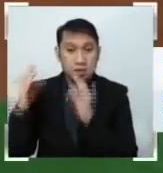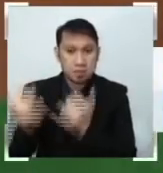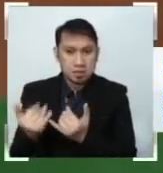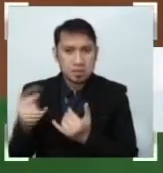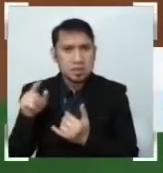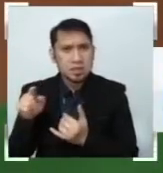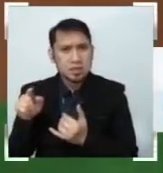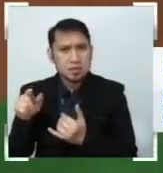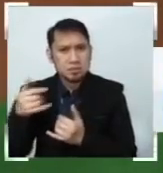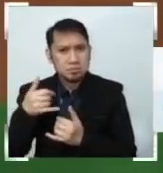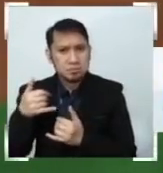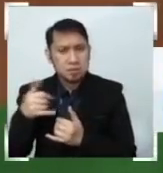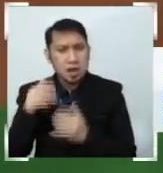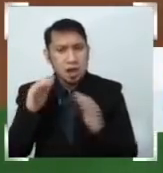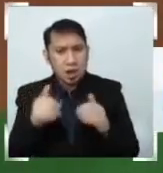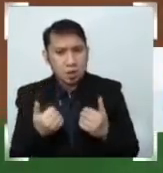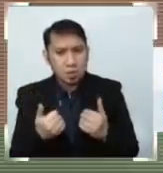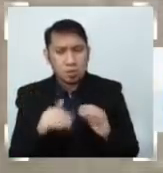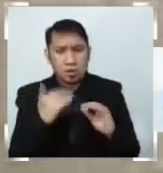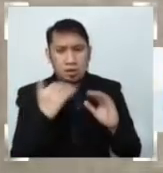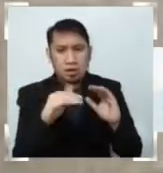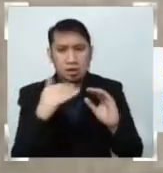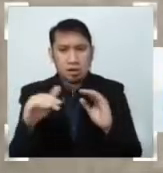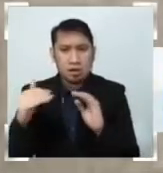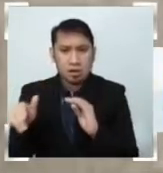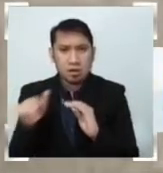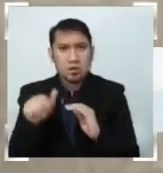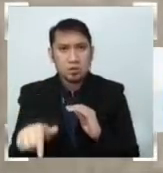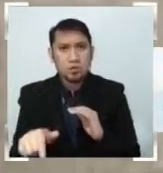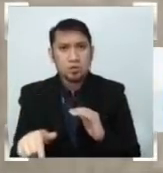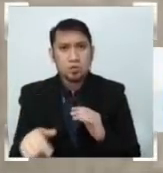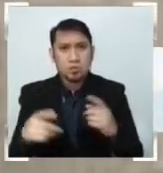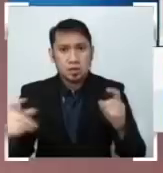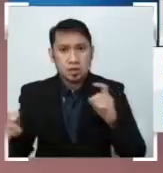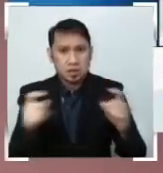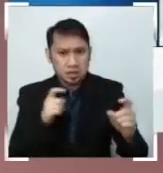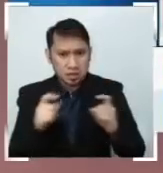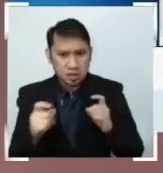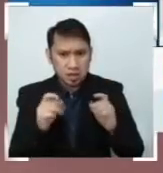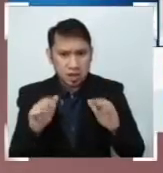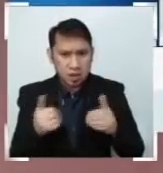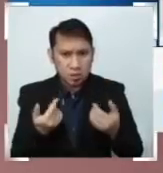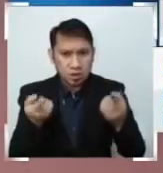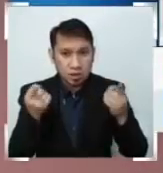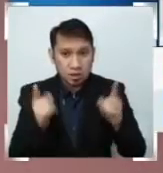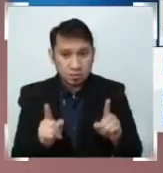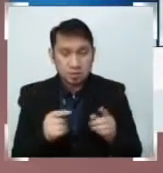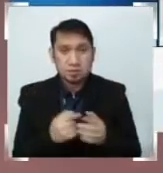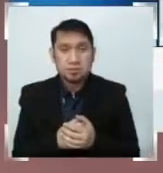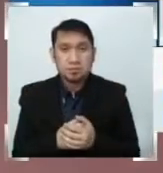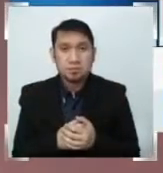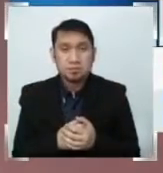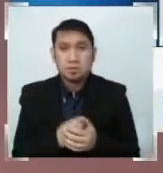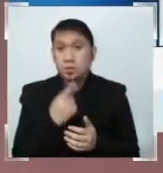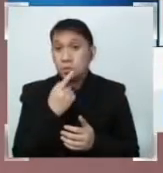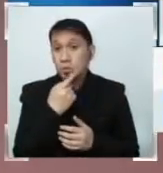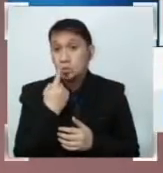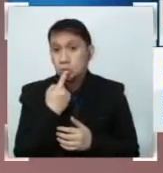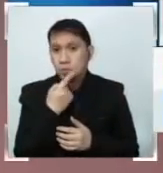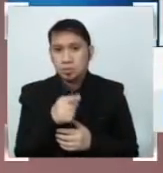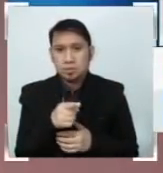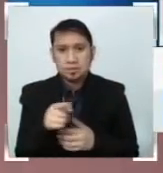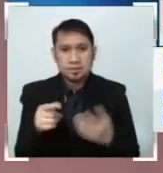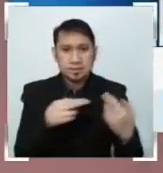paano na ipapasa sa mga subscriber nila ang mga kaduda-dudang text. Mananagot po, no, ang sino man, lalo na po ang mga